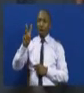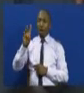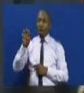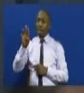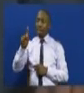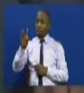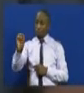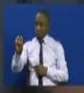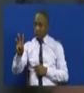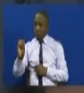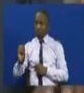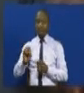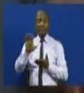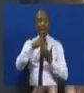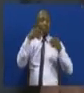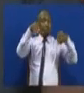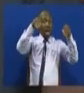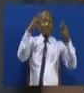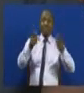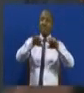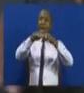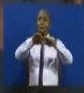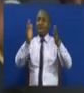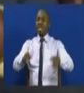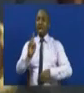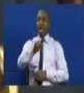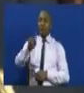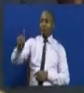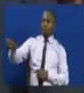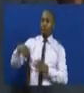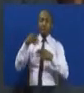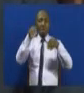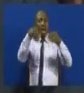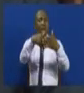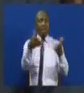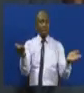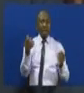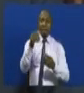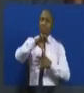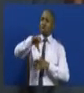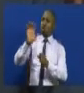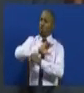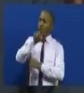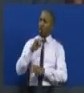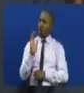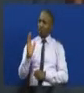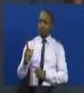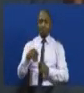meza. Watu wafanye mnada wapi? Mnada unafanywa nje. Hali kadhalika soko la Darajani hivyo hivyo. Mnada